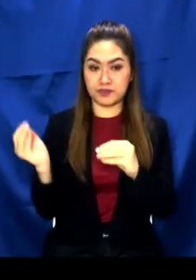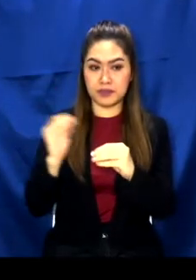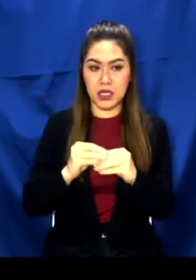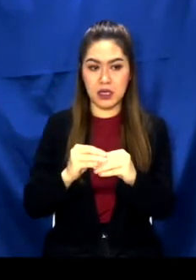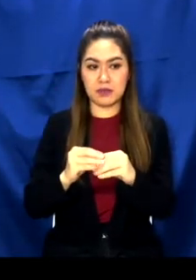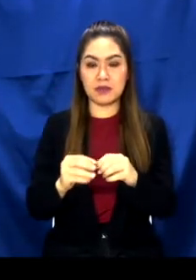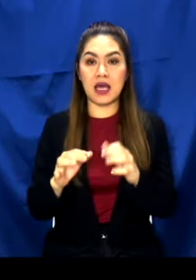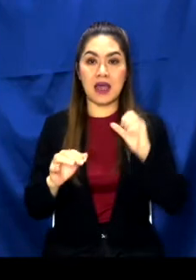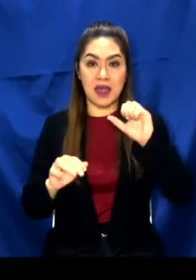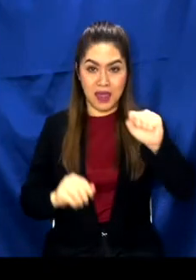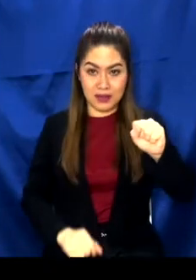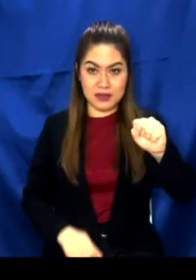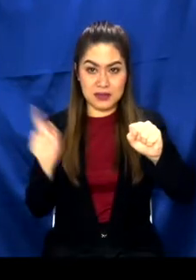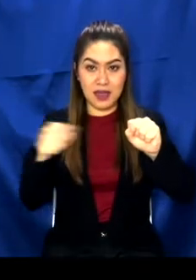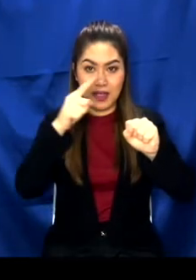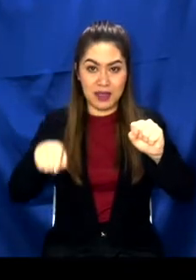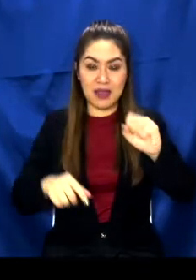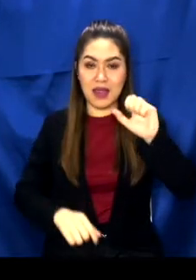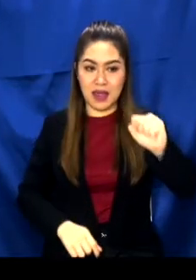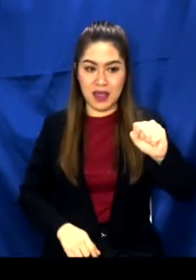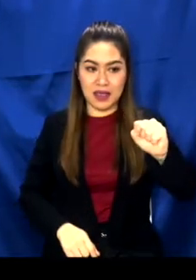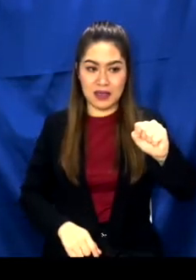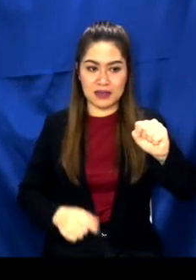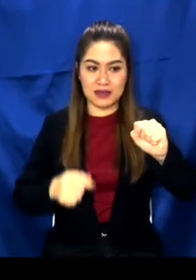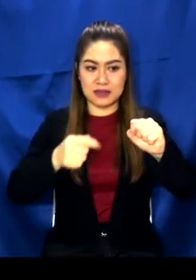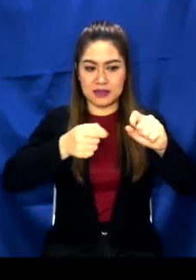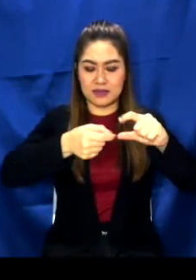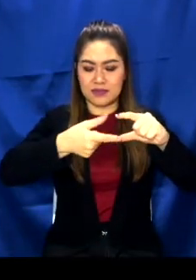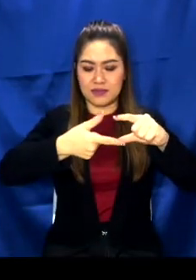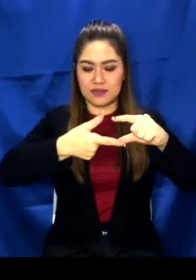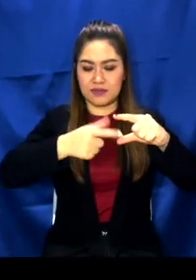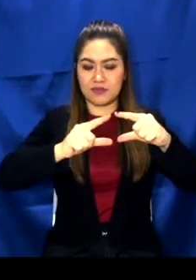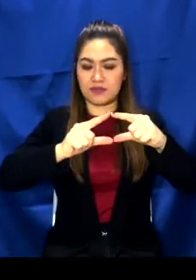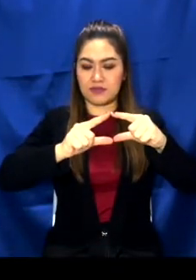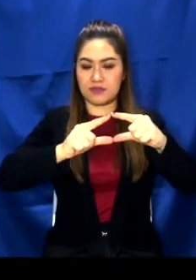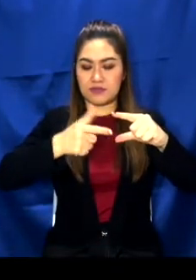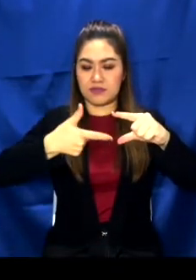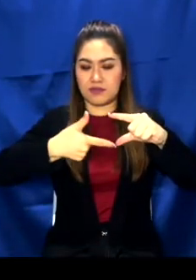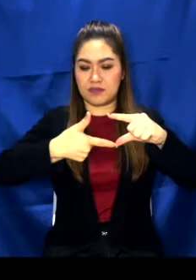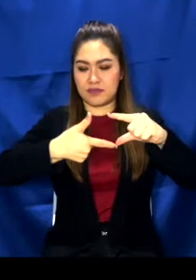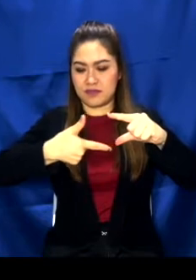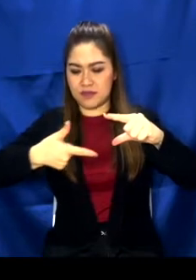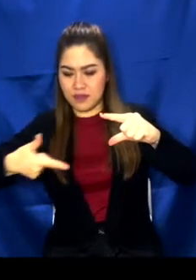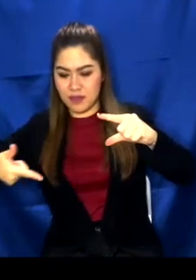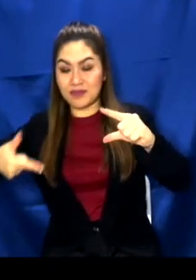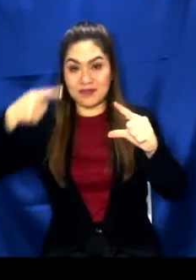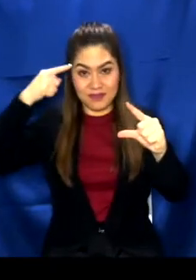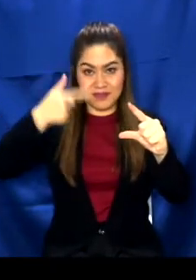ชิปให้กดชิปแล้วก็ค่อยดึงมุมนะคะให้ดึงมุมดึงมุมแล้วก็ลากให้มันใหญ่ขึ้นแบบนี้นะ